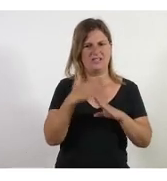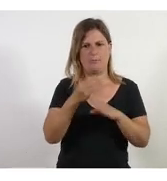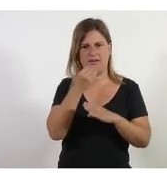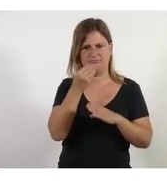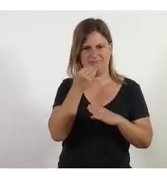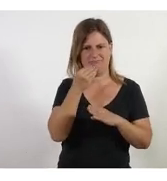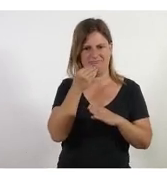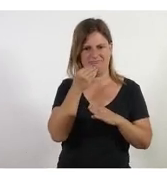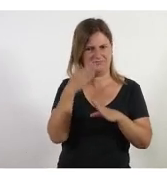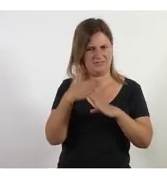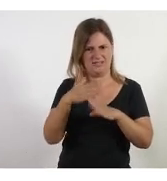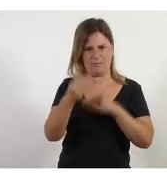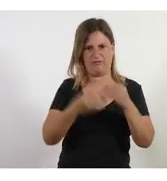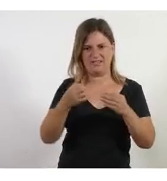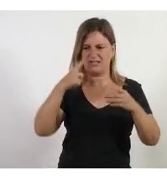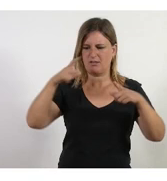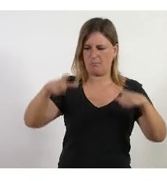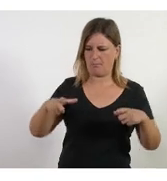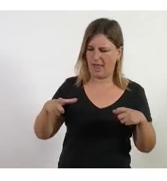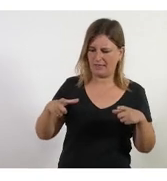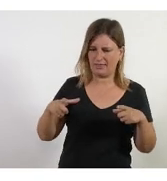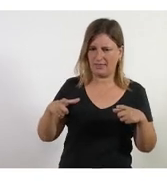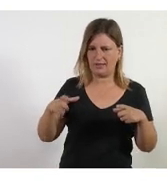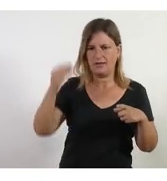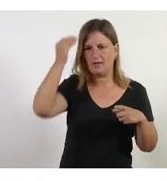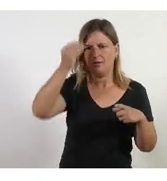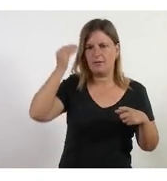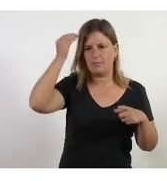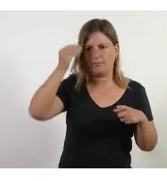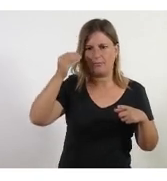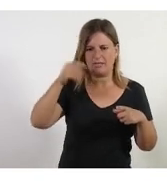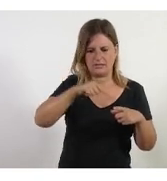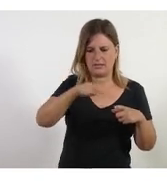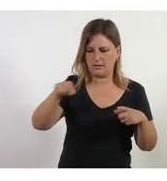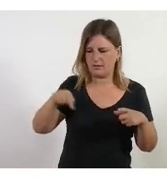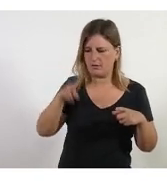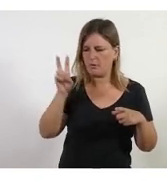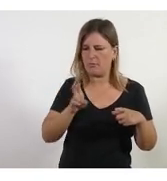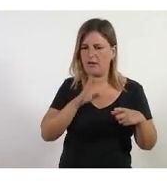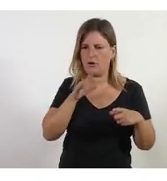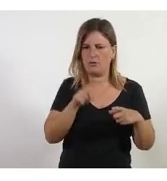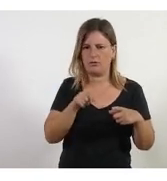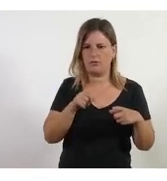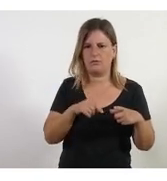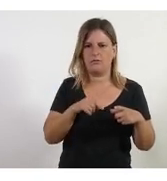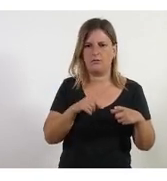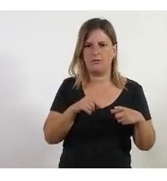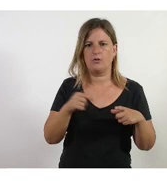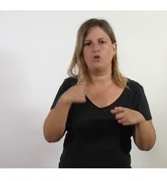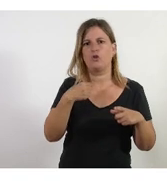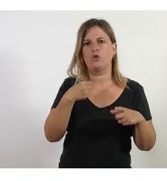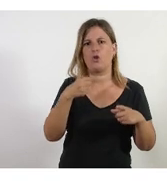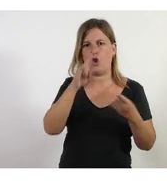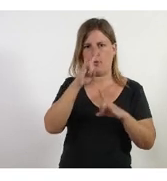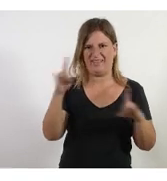davant del plat abans de menjar i pensa tot això d'on ve. Bueno, jo soc vegetariana. Doncs pues